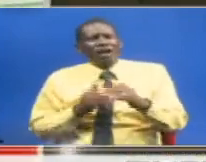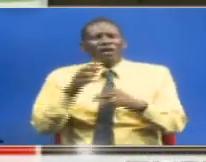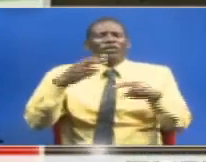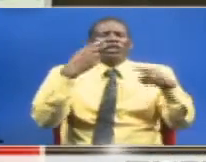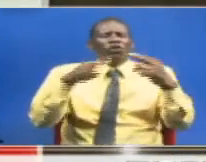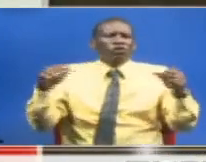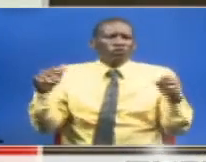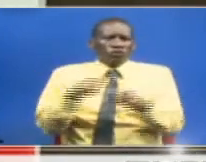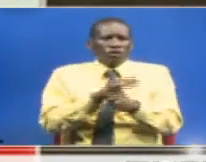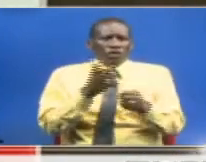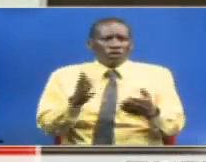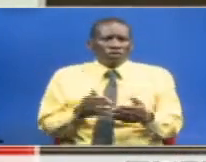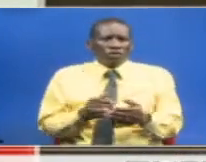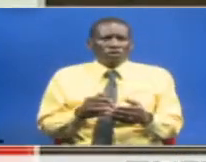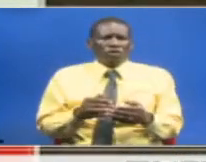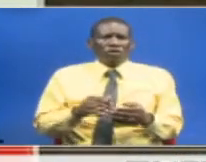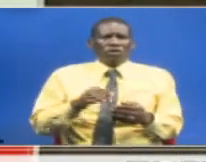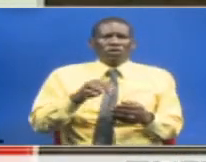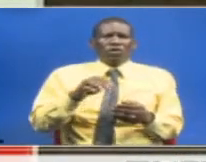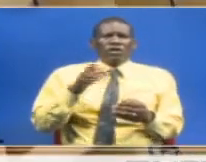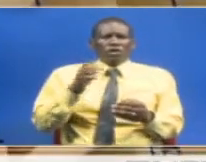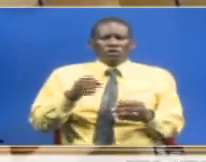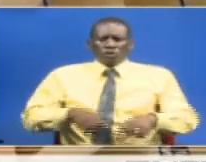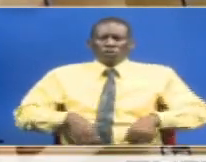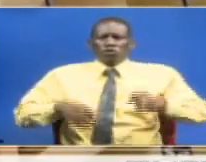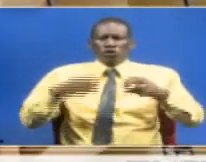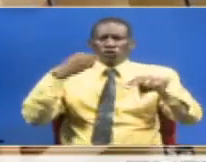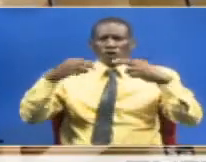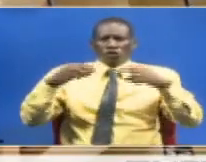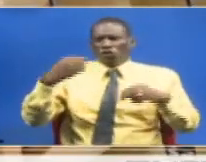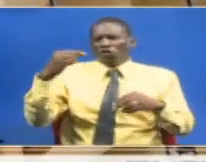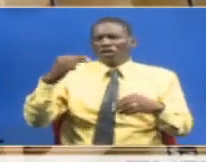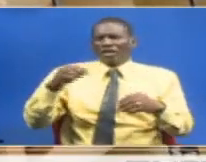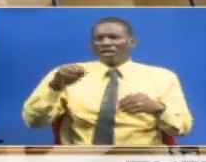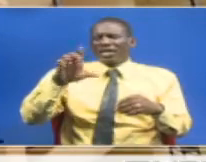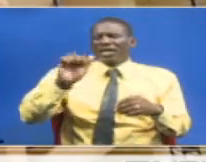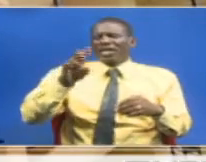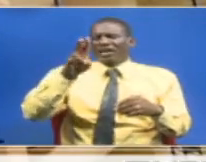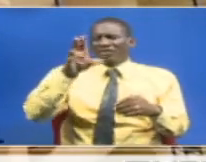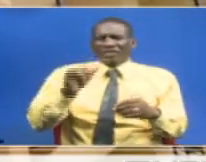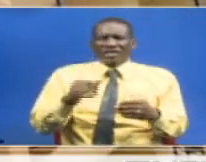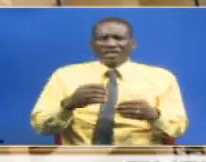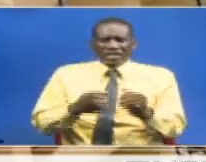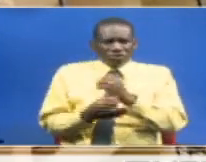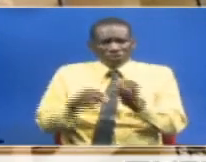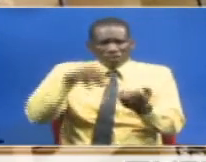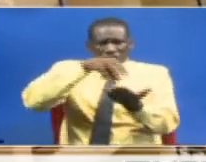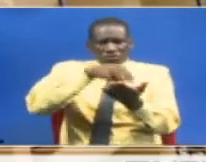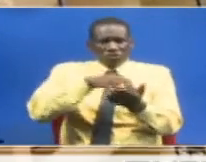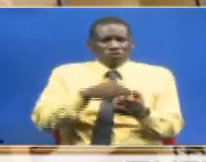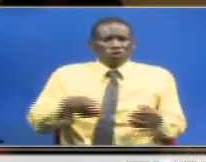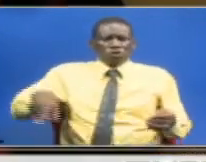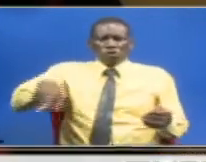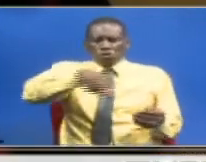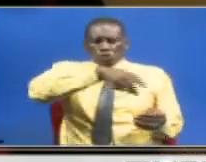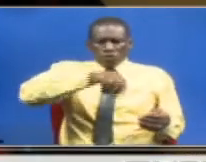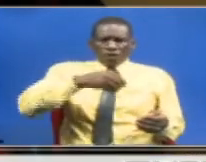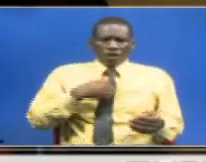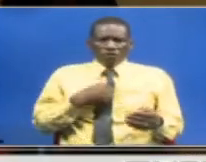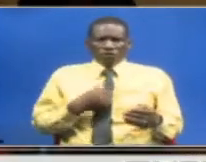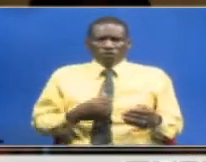kujaa. Dominico Cheng, mkurugenzi wa hoteli ya Green La Vie, anatupa taswira kamili. Yeah, we have a 20